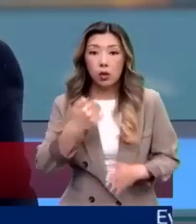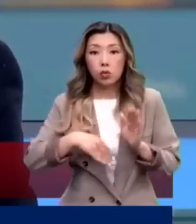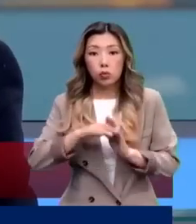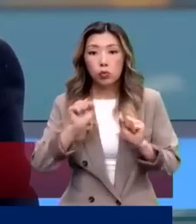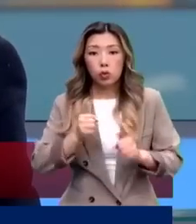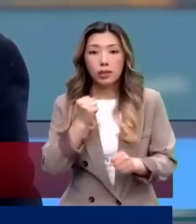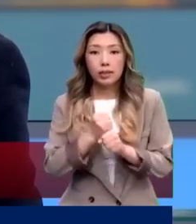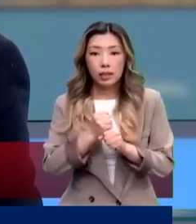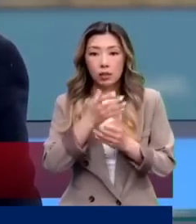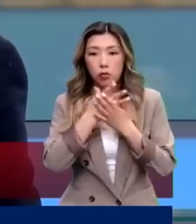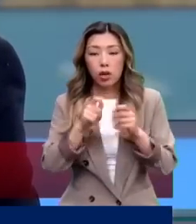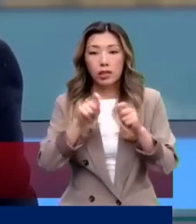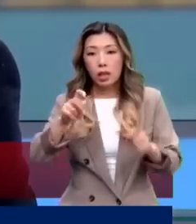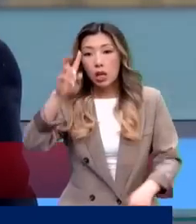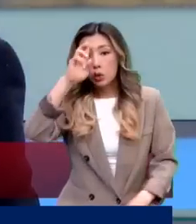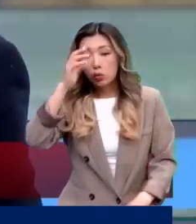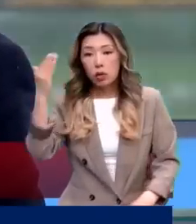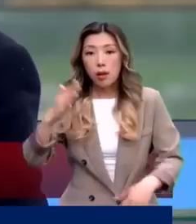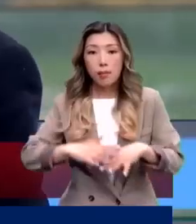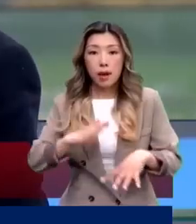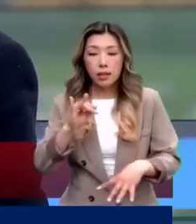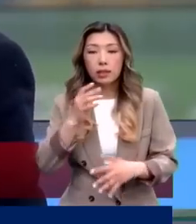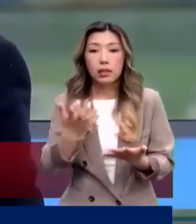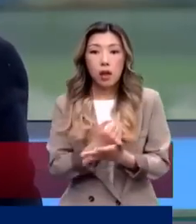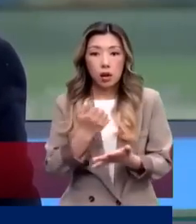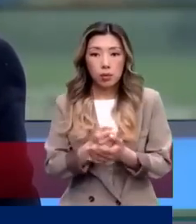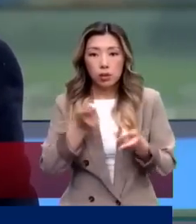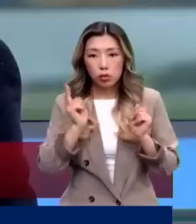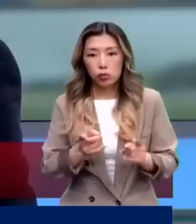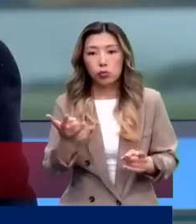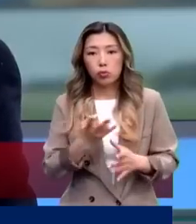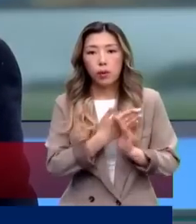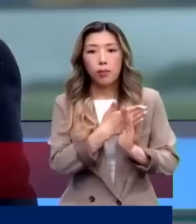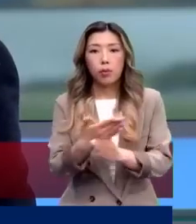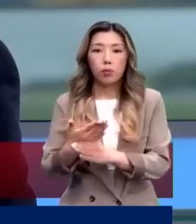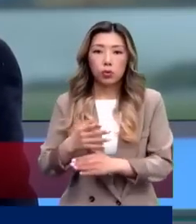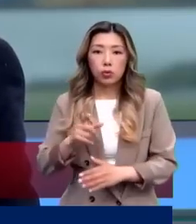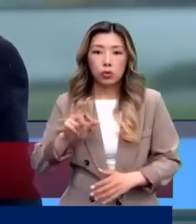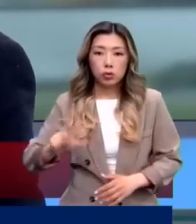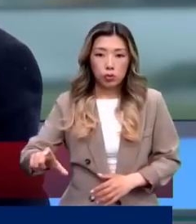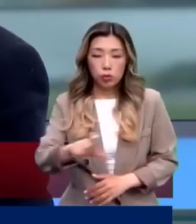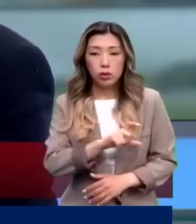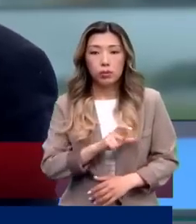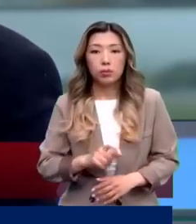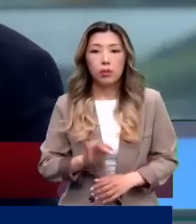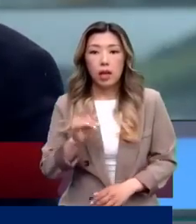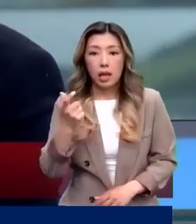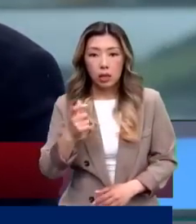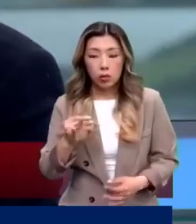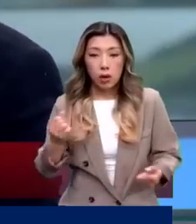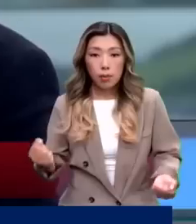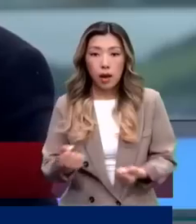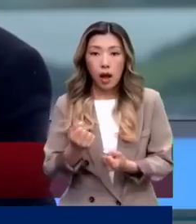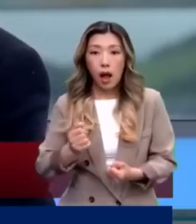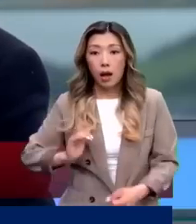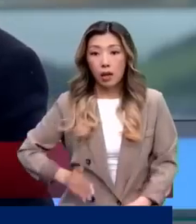государственные банки и зарабатывать, и реально оказывать помощь реальному сектору экономики. Коммерческие банки наши,